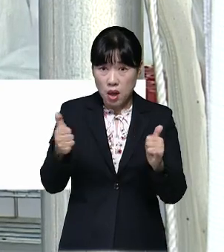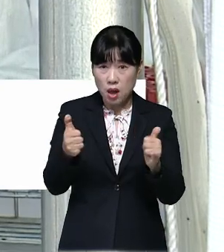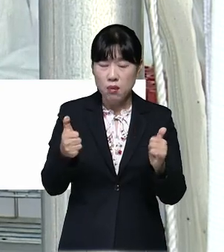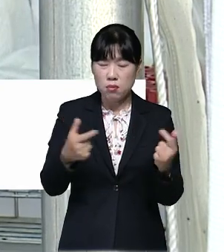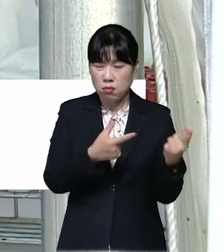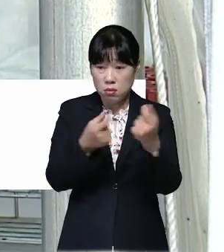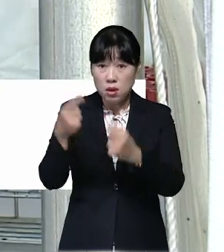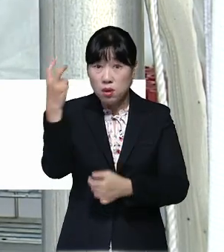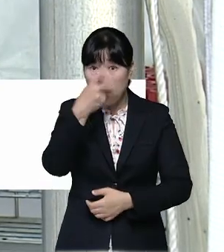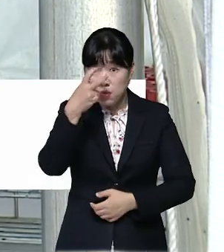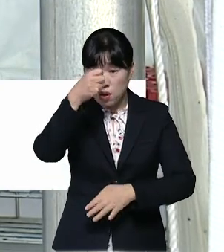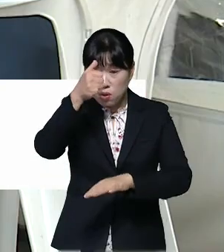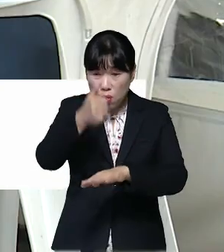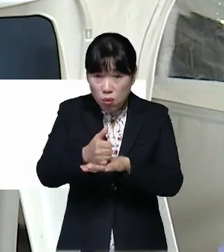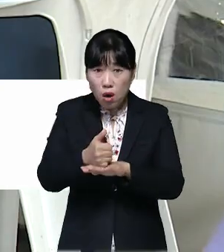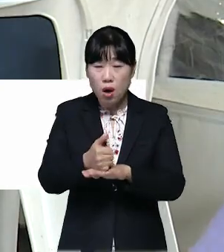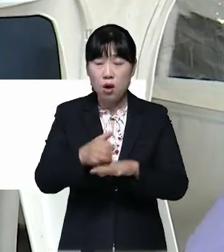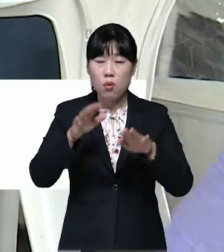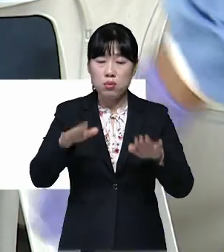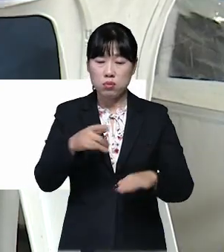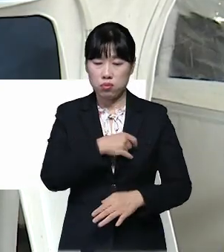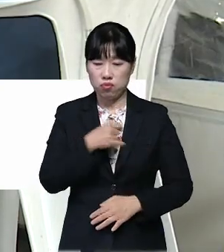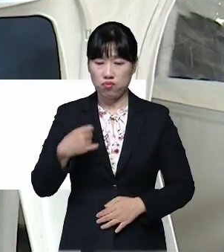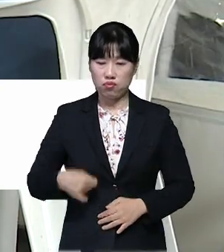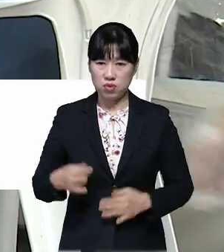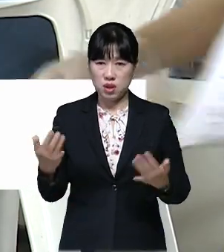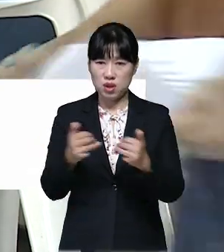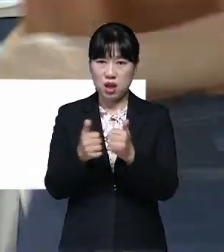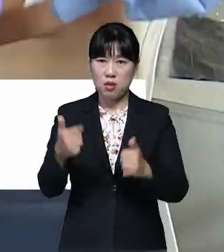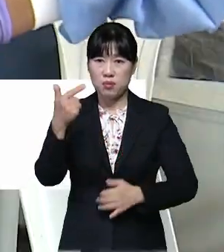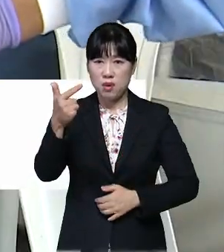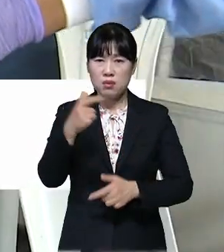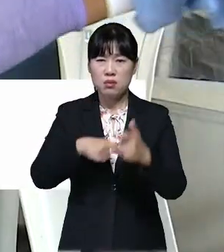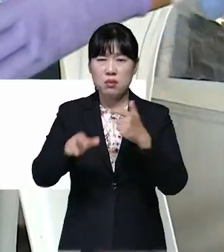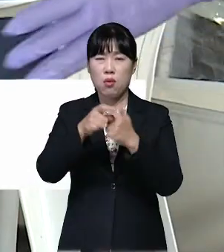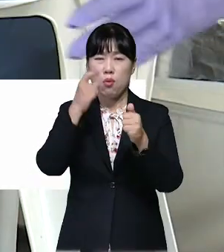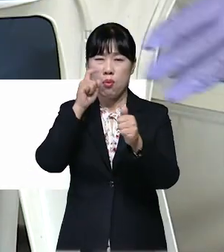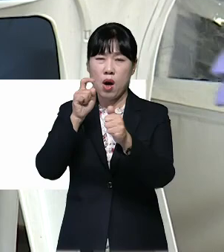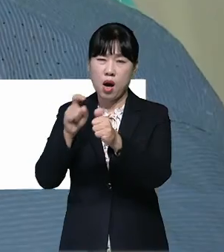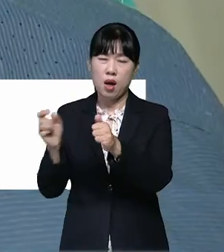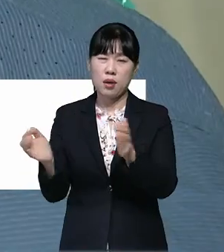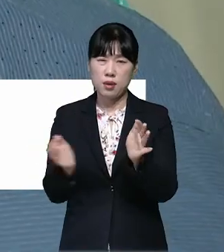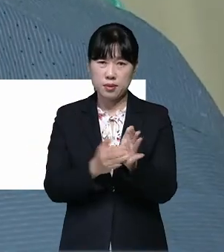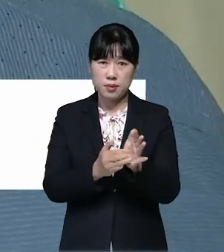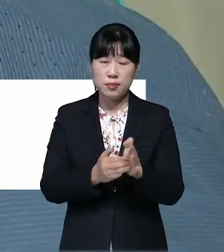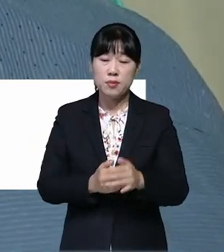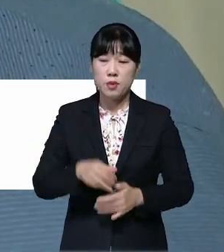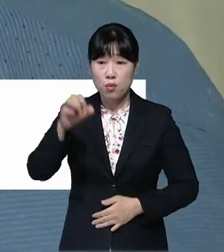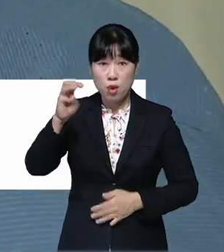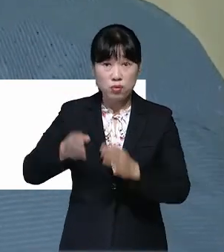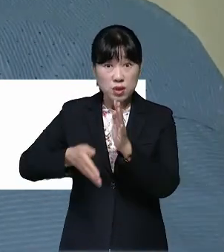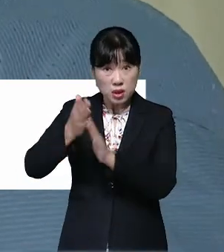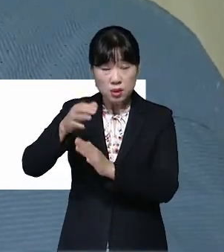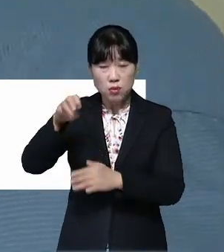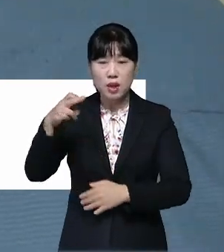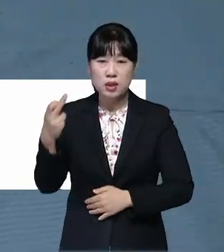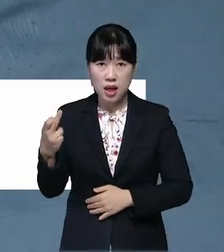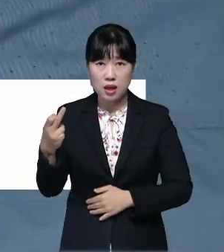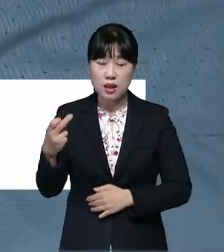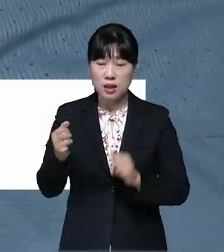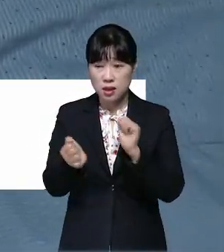대상으로 전수검사를 실시한 결과 오늘 중국인 노동자 6명이 추가로 확진됐습니다. 광주시는